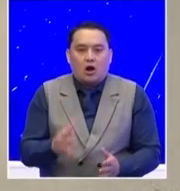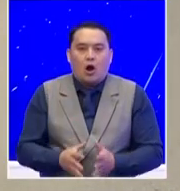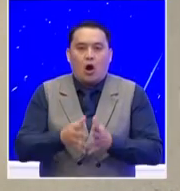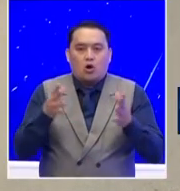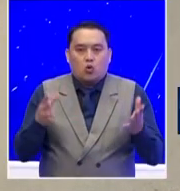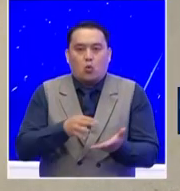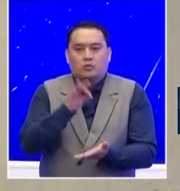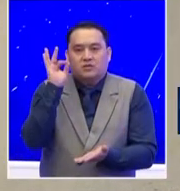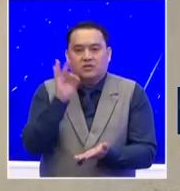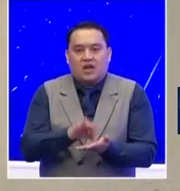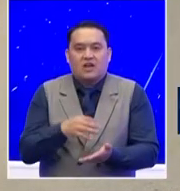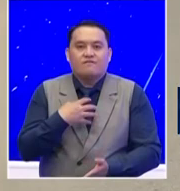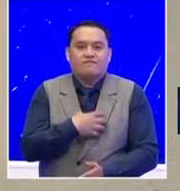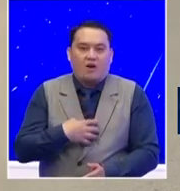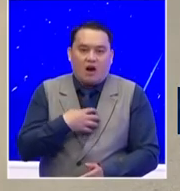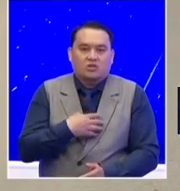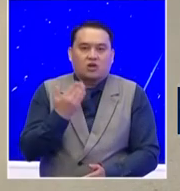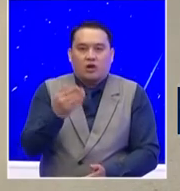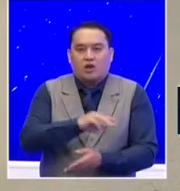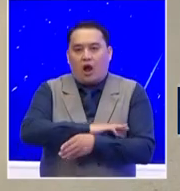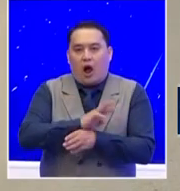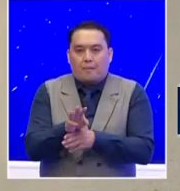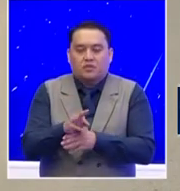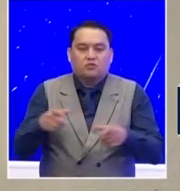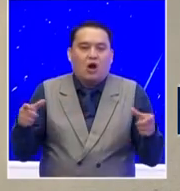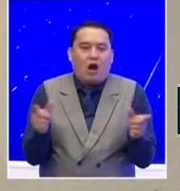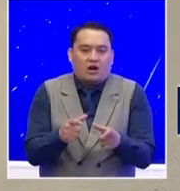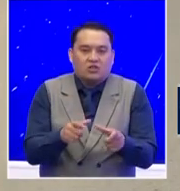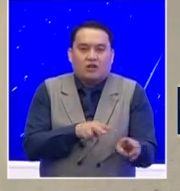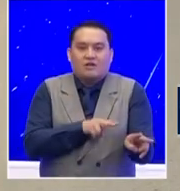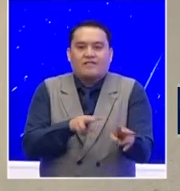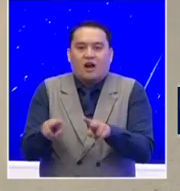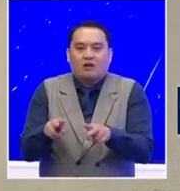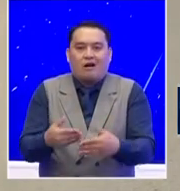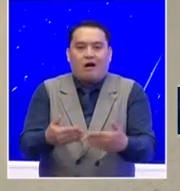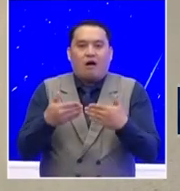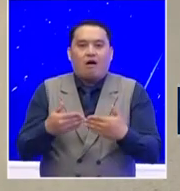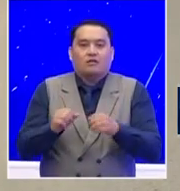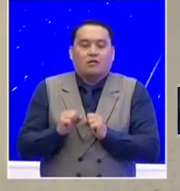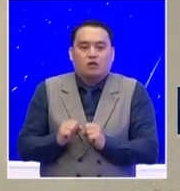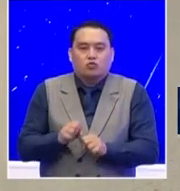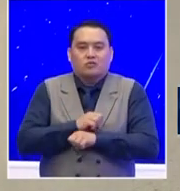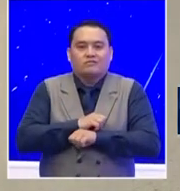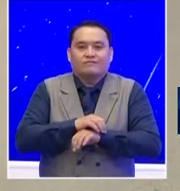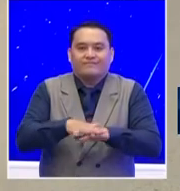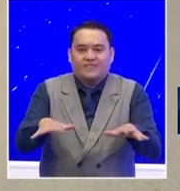задачу и важность, потому что они обеспечивают карантин, не дают распространения вируса. Тем быстрее мы